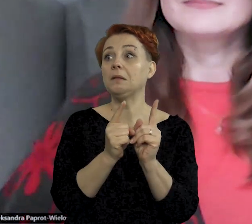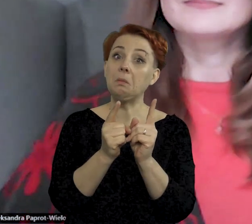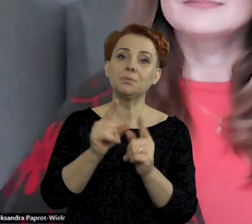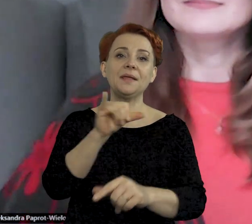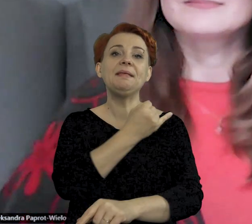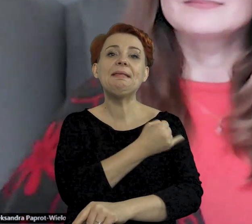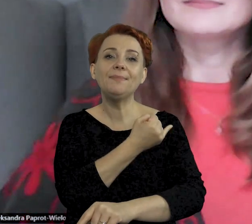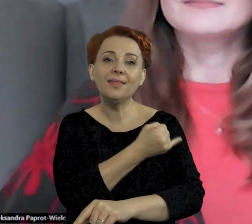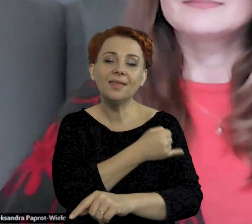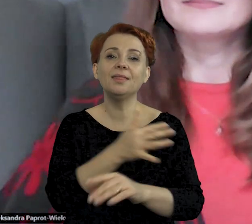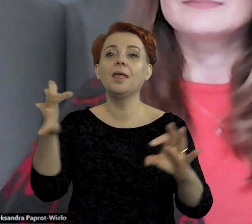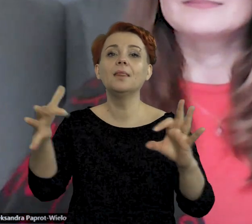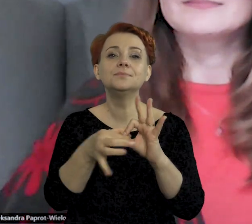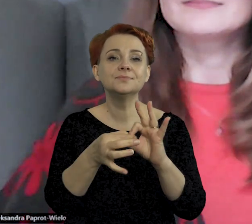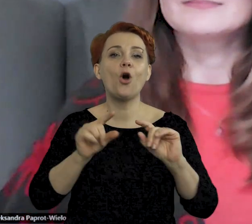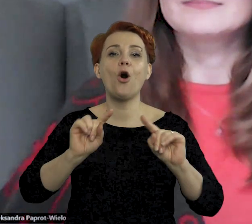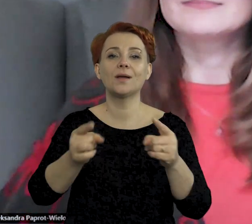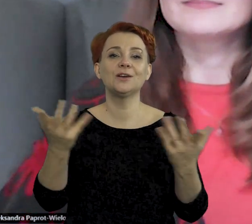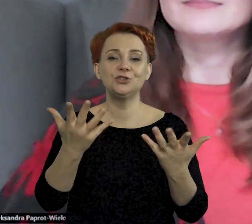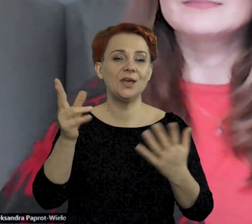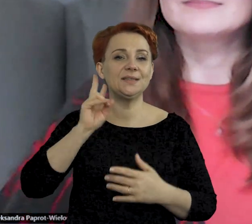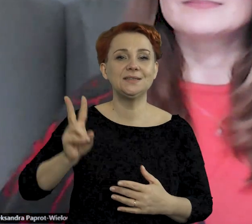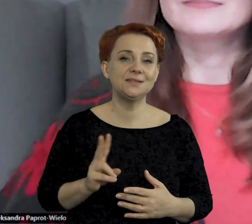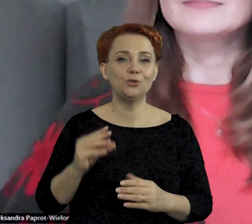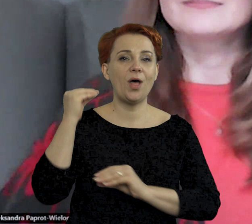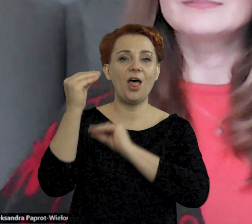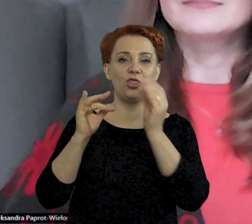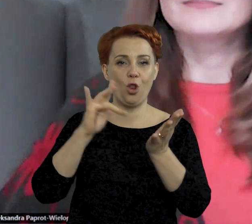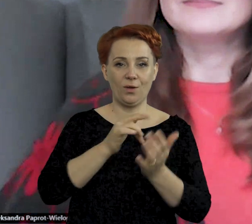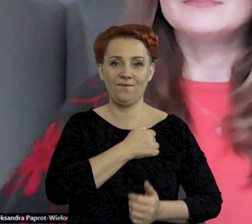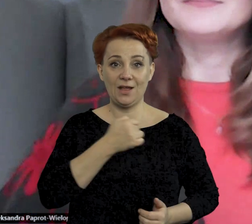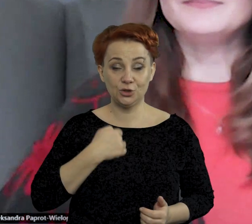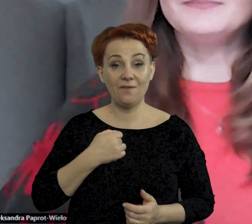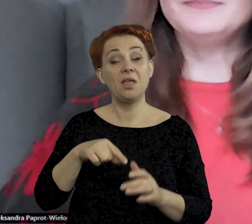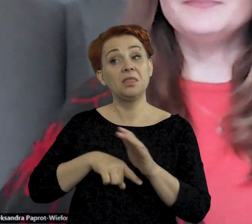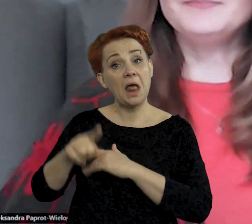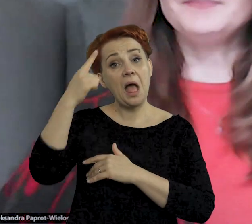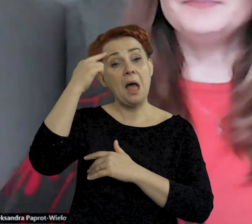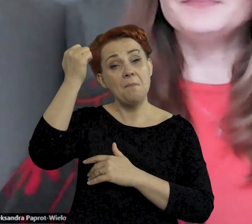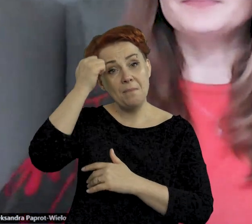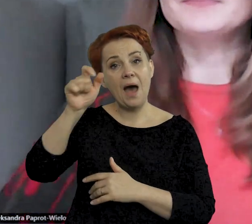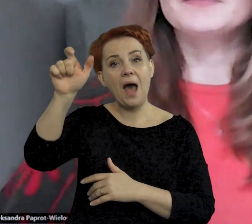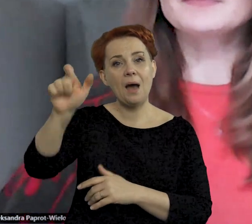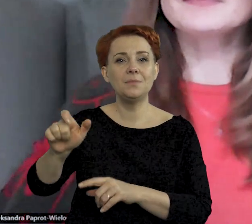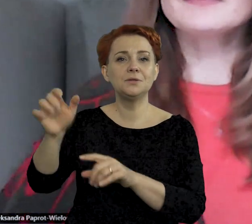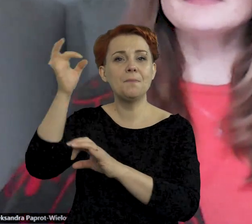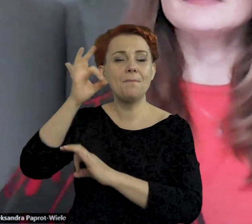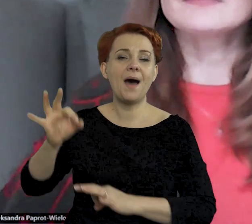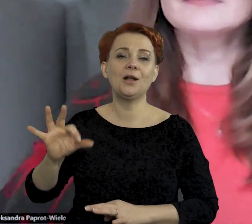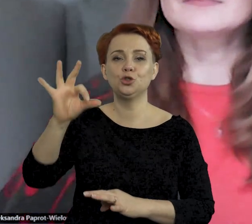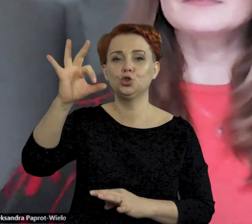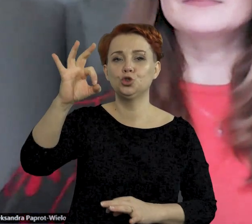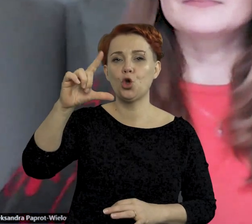imieniny organizowane w Instytucie Etnologii w Warszawie, poświęcone pamięci profesor Zofii Sokolewicz, które właśnie